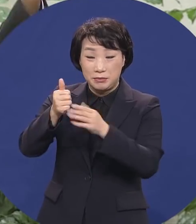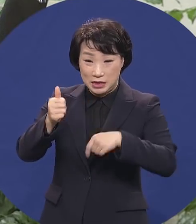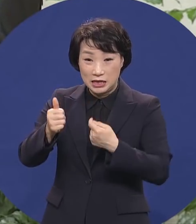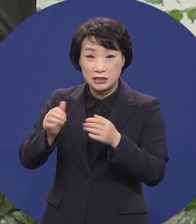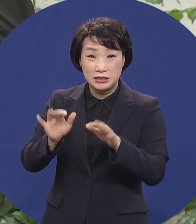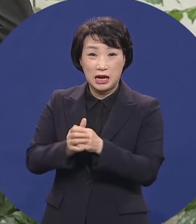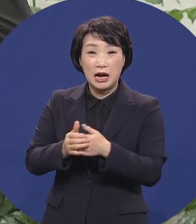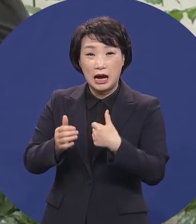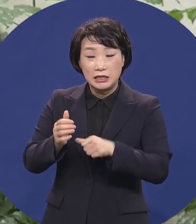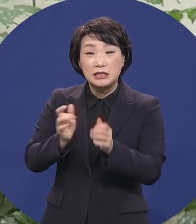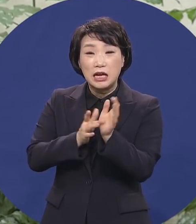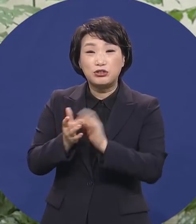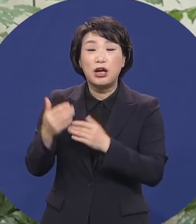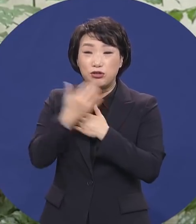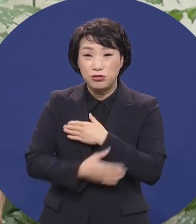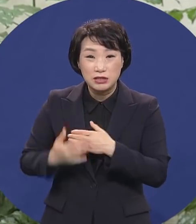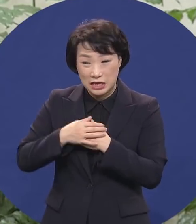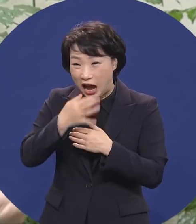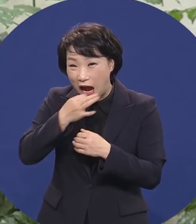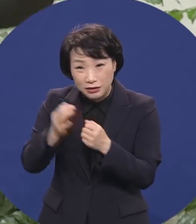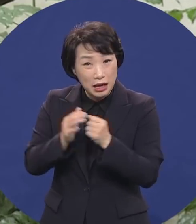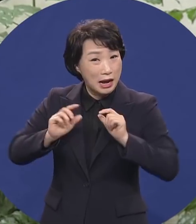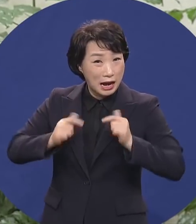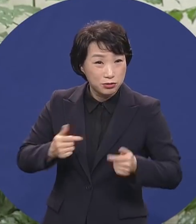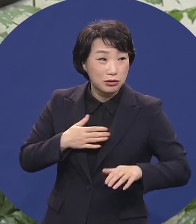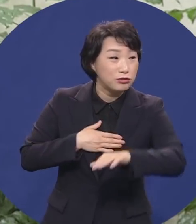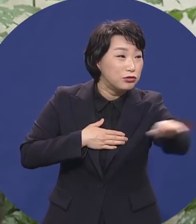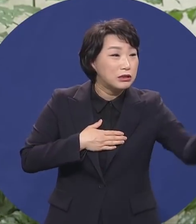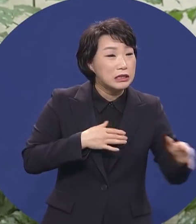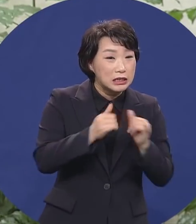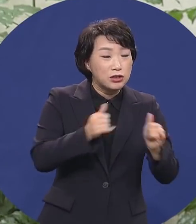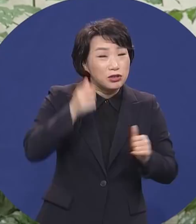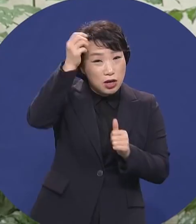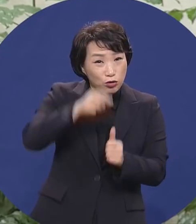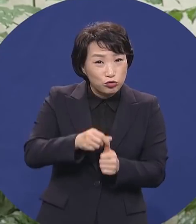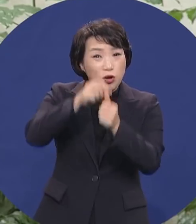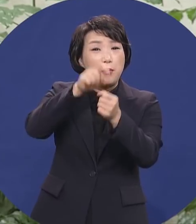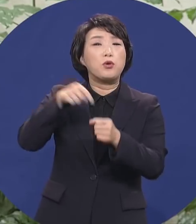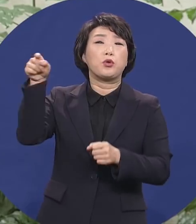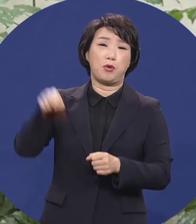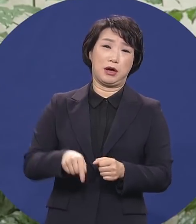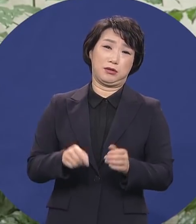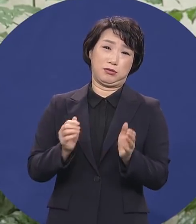자신의 아들의 육신의 욕심이 아니라 우리 인류의 영혼을 살리려 오셨으니,